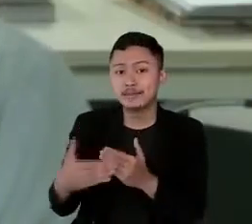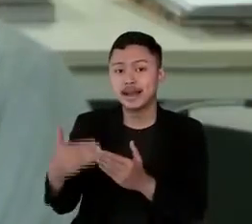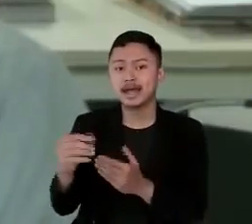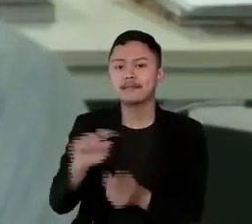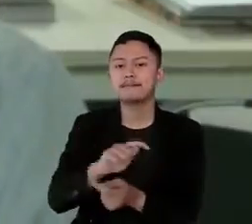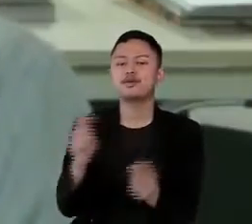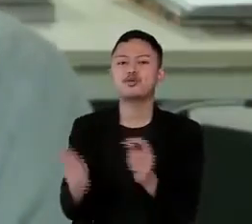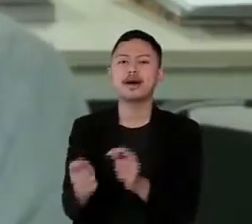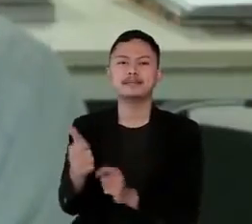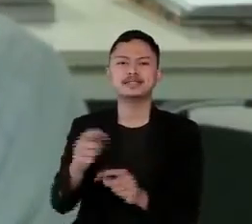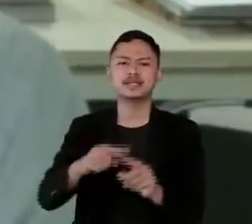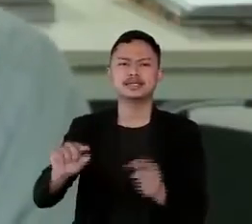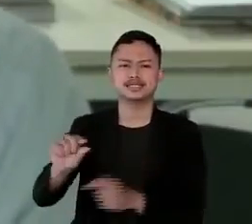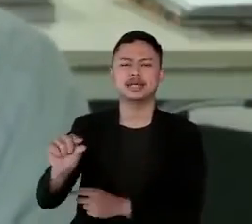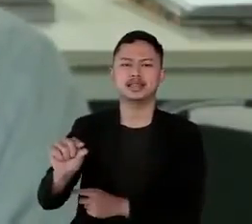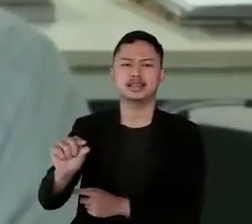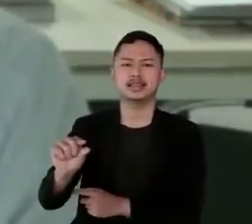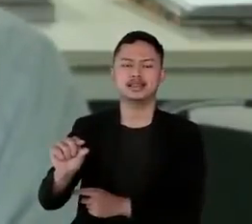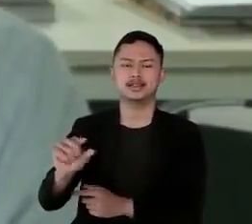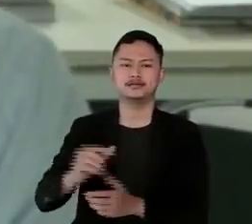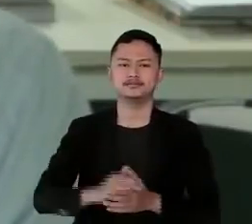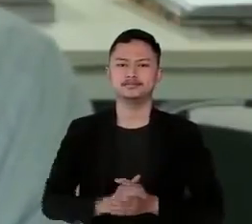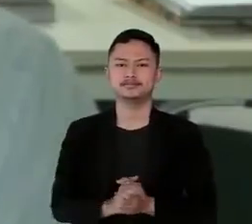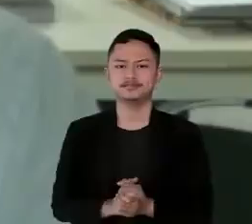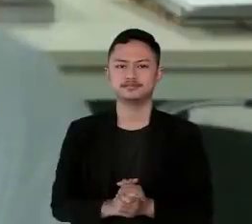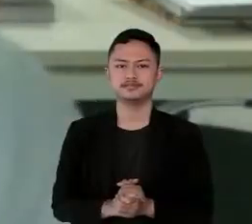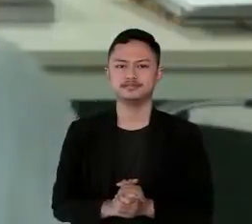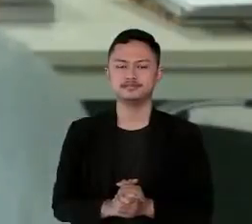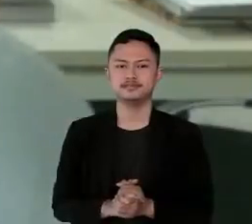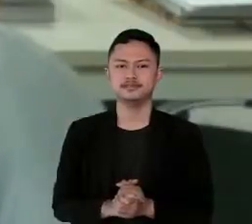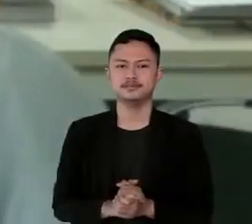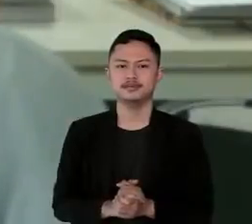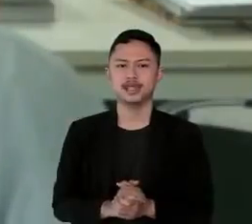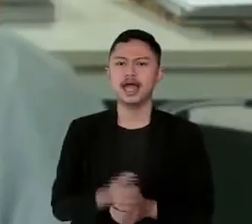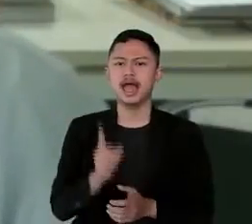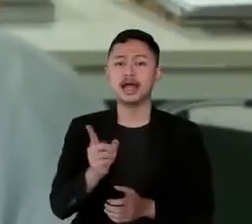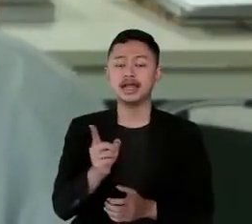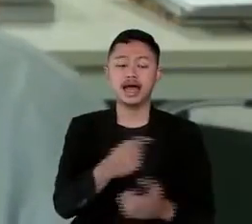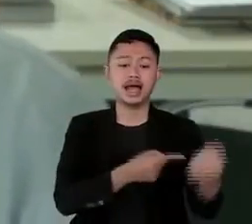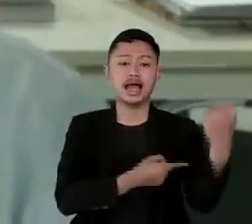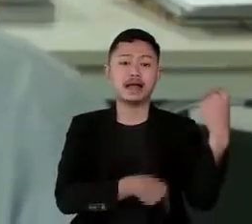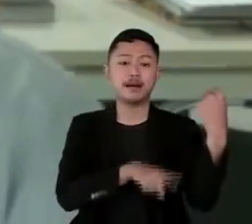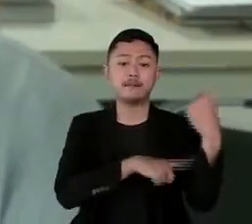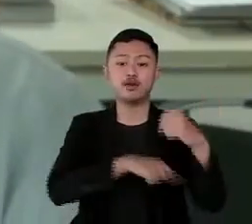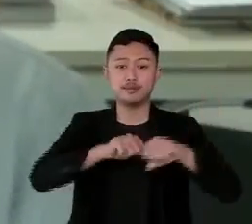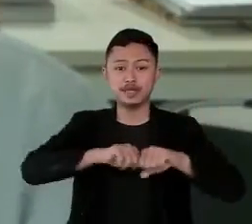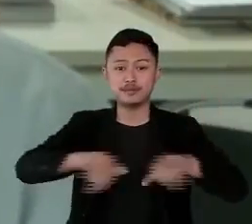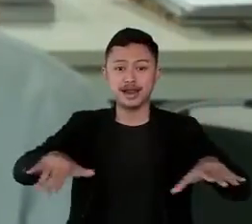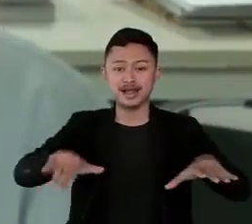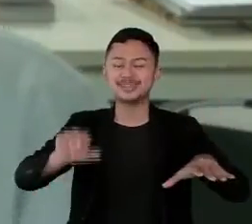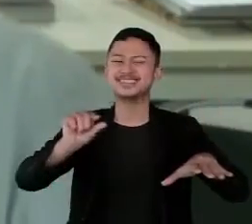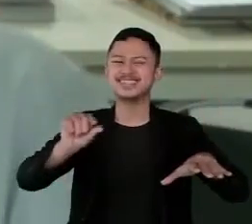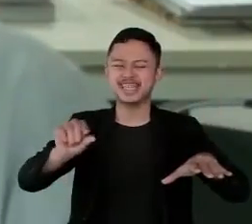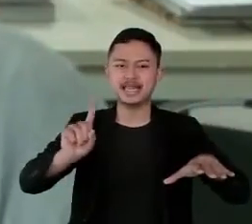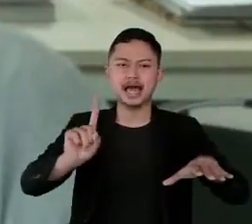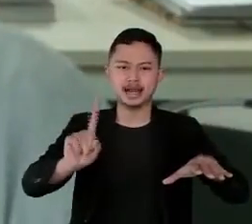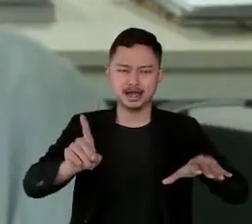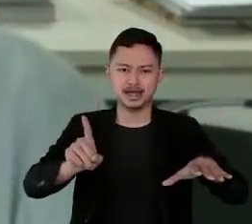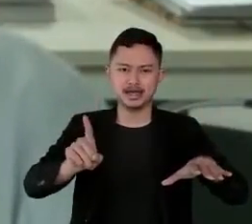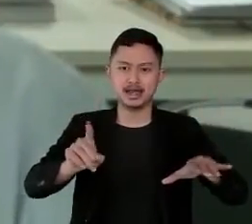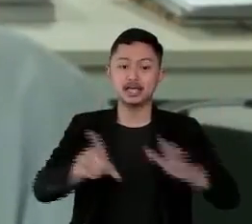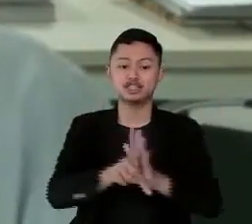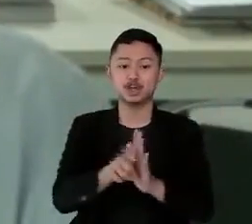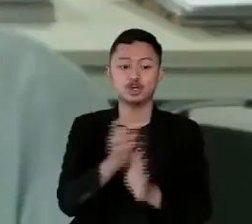berubah dia the apa namanya ada yang turunnya kayak Tumblr kepada daftar manusia itu berubah